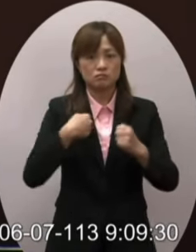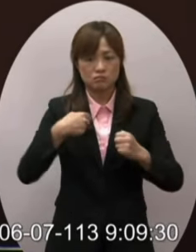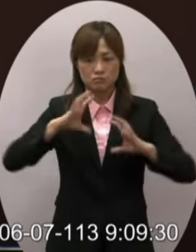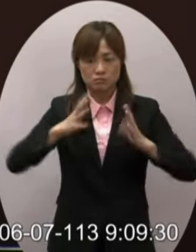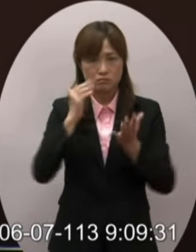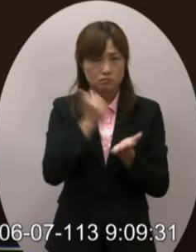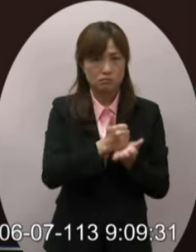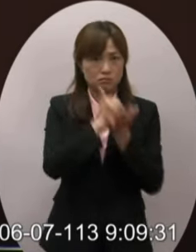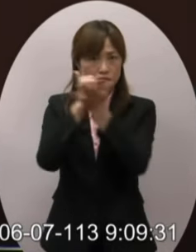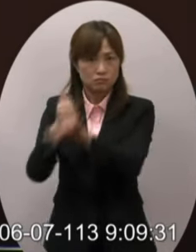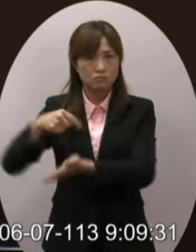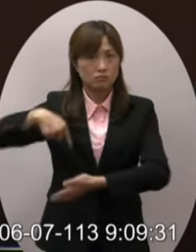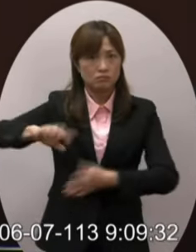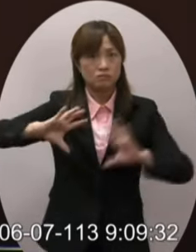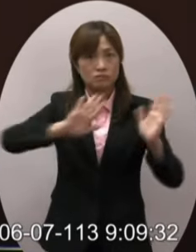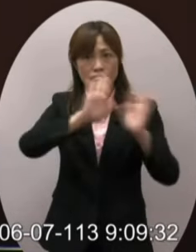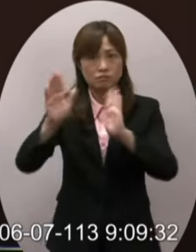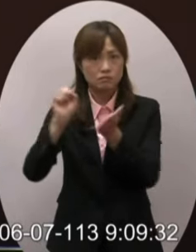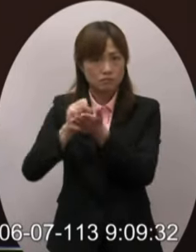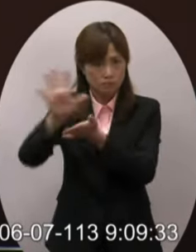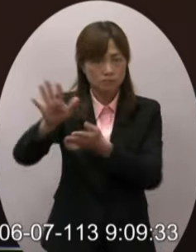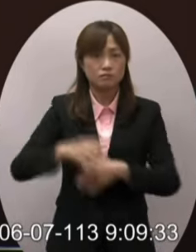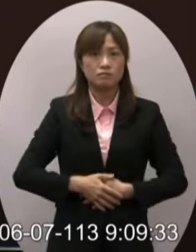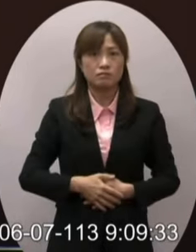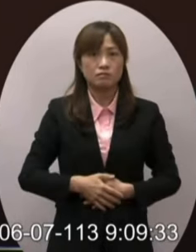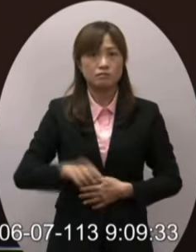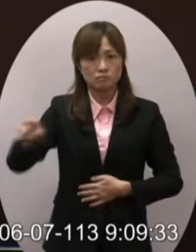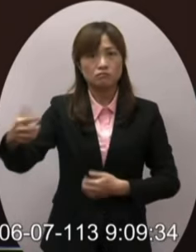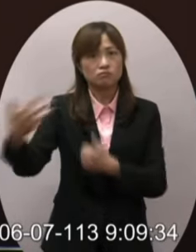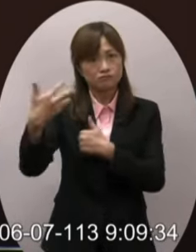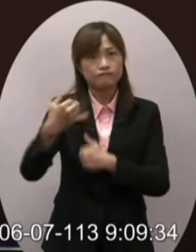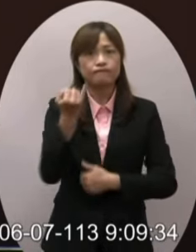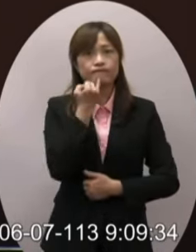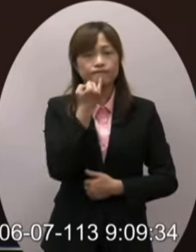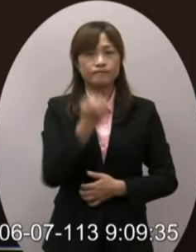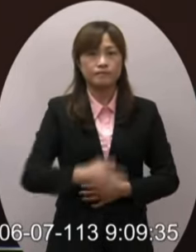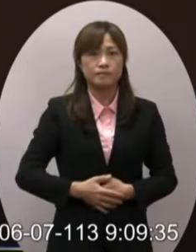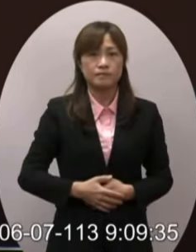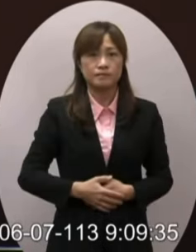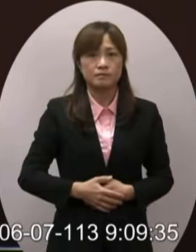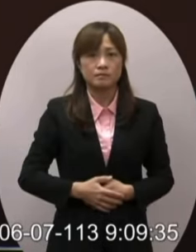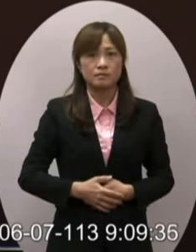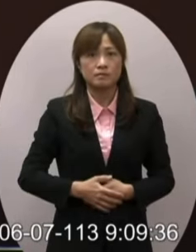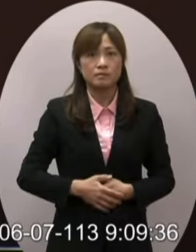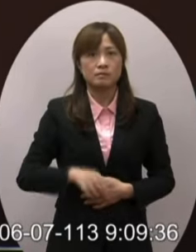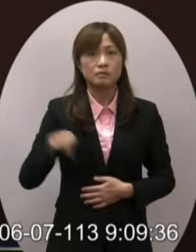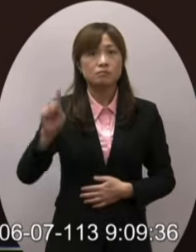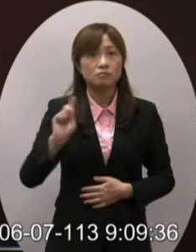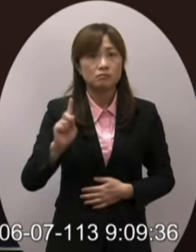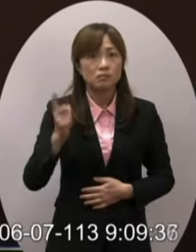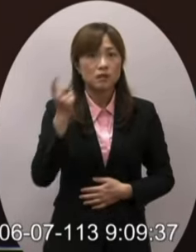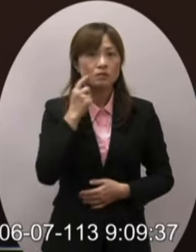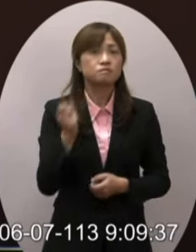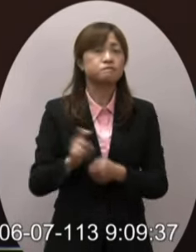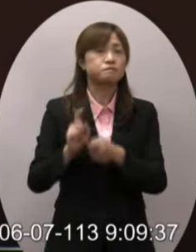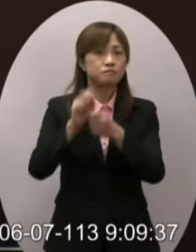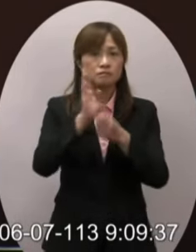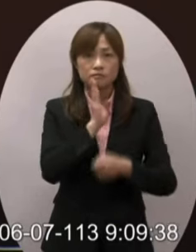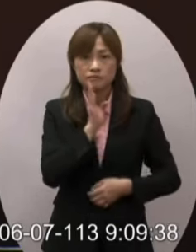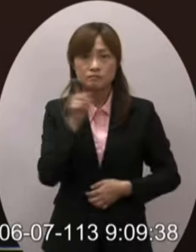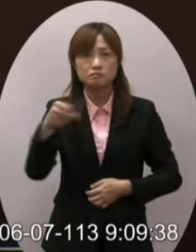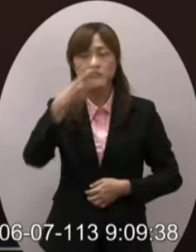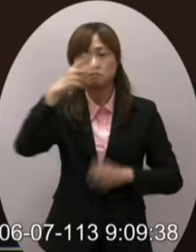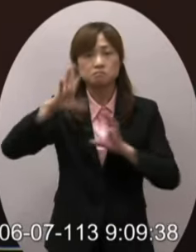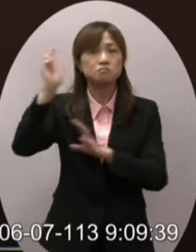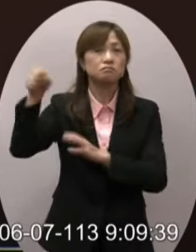会去进行国情报告，接受立法委员的国情咨询。 这是假讯息，赖清德讲